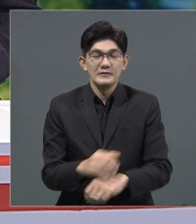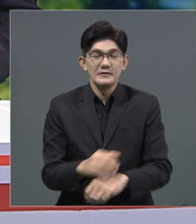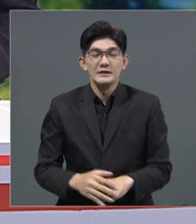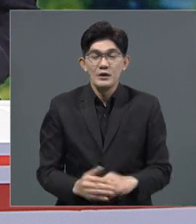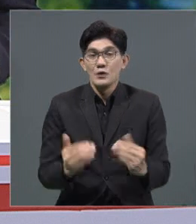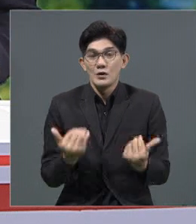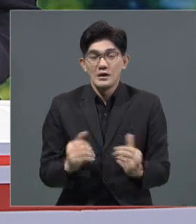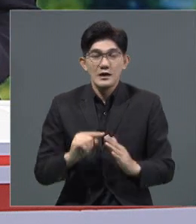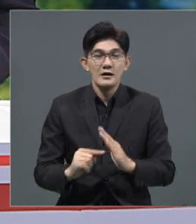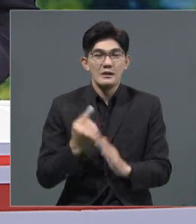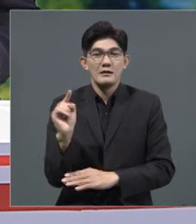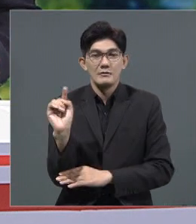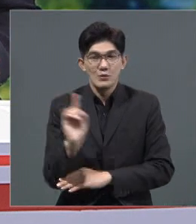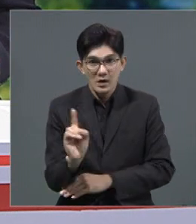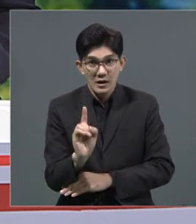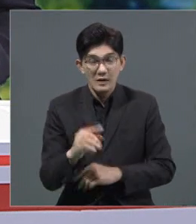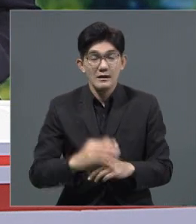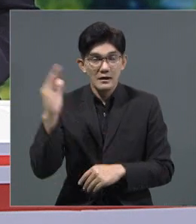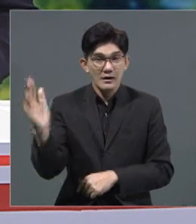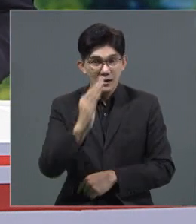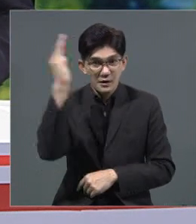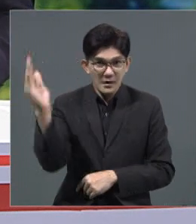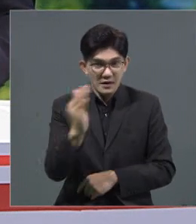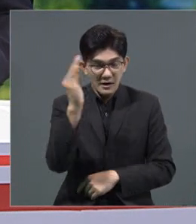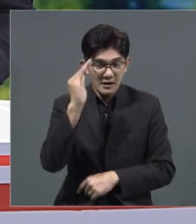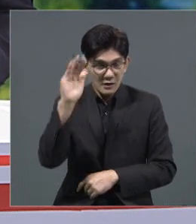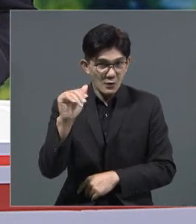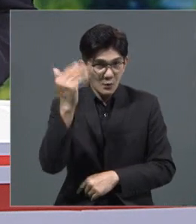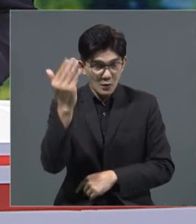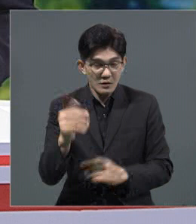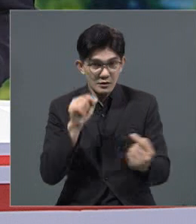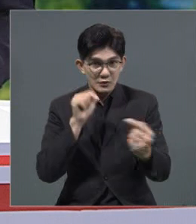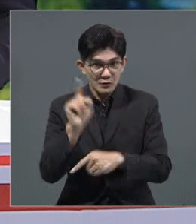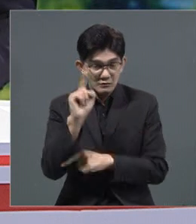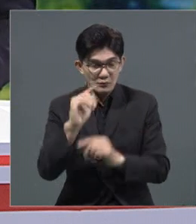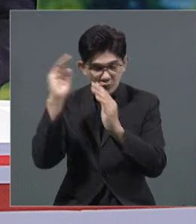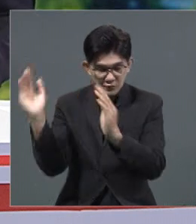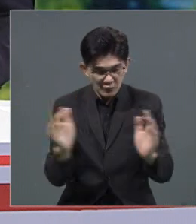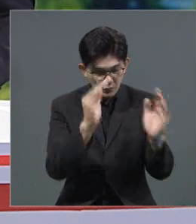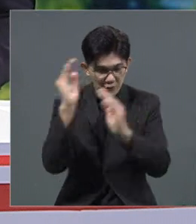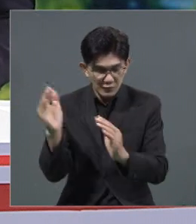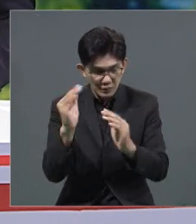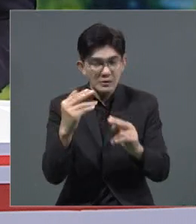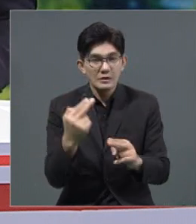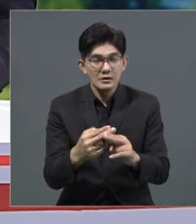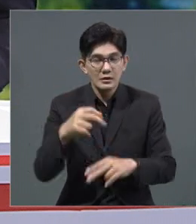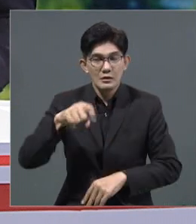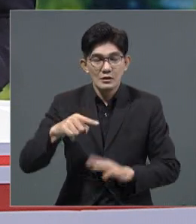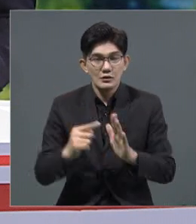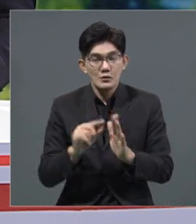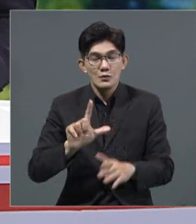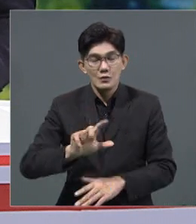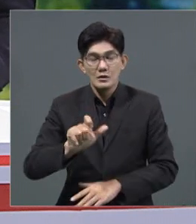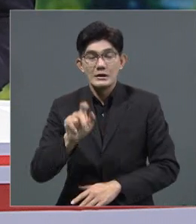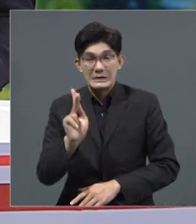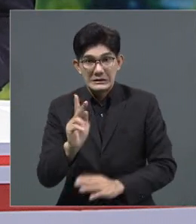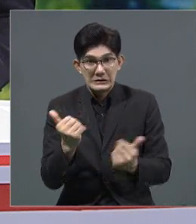แต่ว่าวันนี้เริ่มกันที่เรื่องของสภาพอากาศสภาพน้ำกันหน่อยนะฮะหลังจากโซนร้อนซูริกเนี่ยพอขึ้นฝั่งมานะฮะก็ลดความเร็วลมลงมา